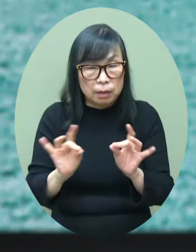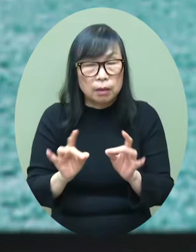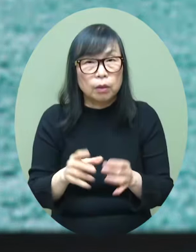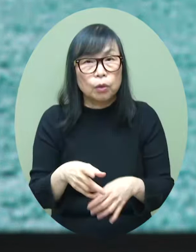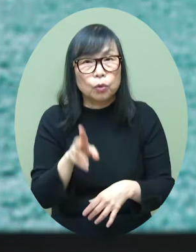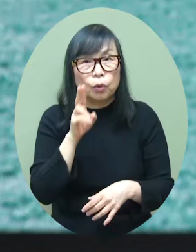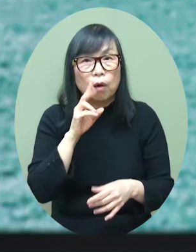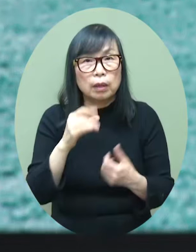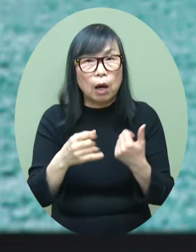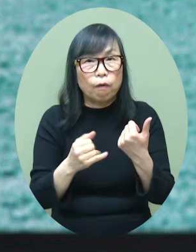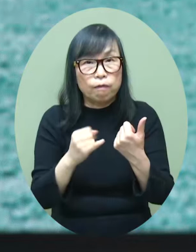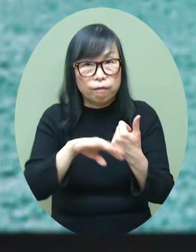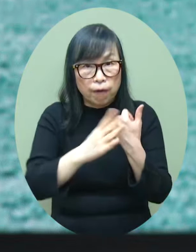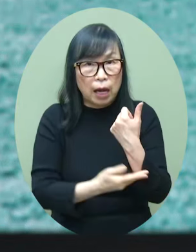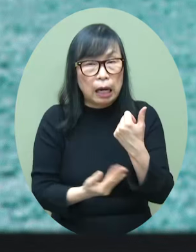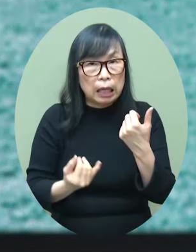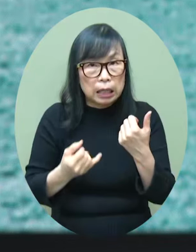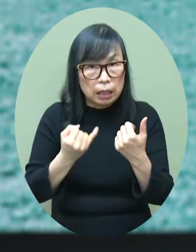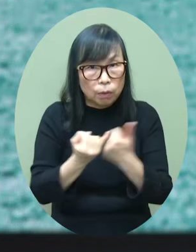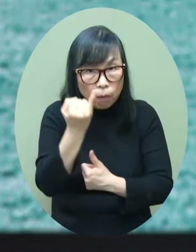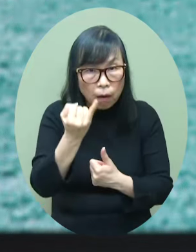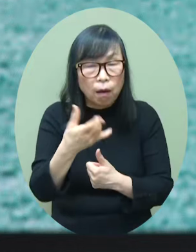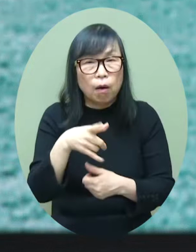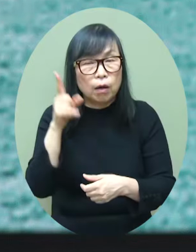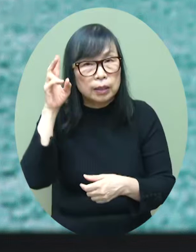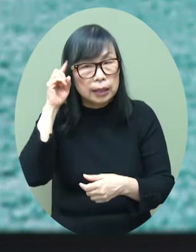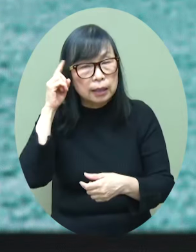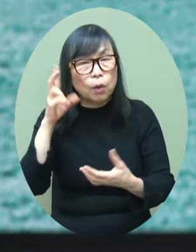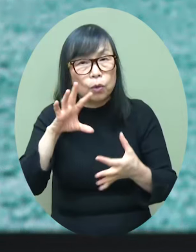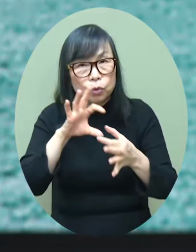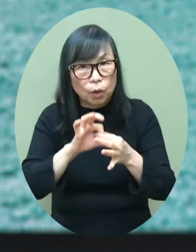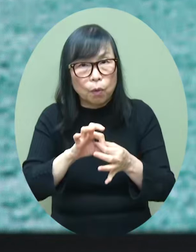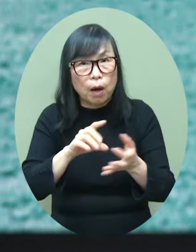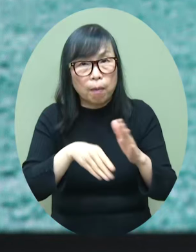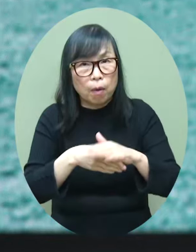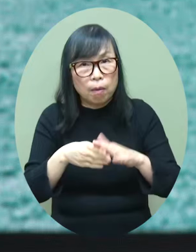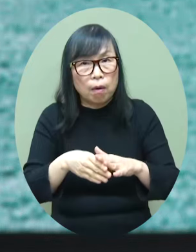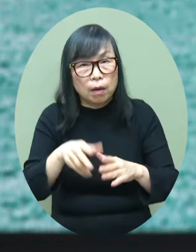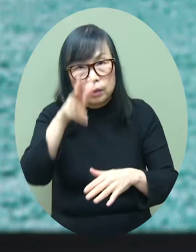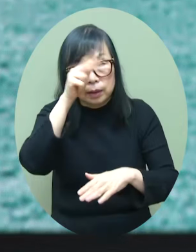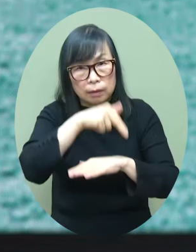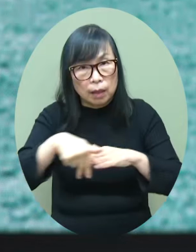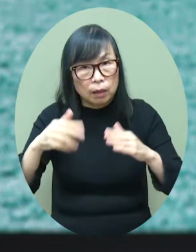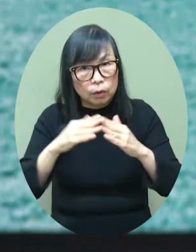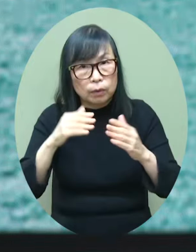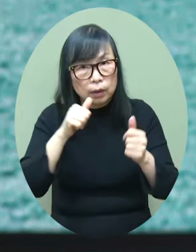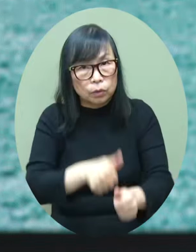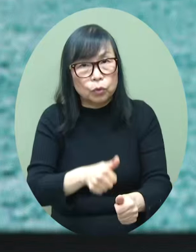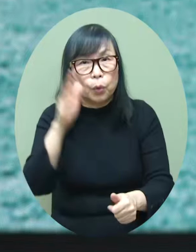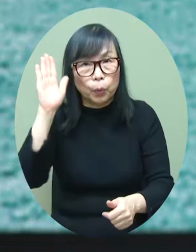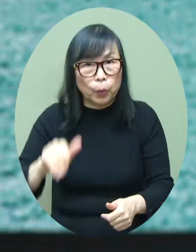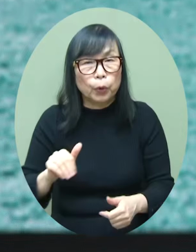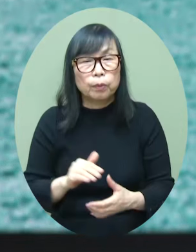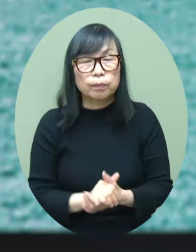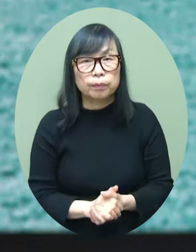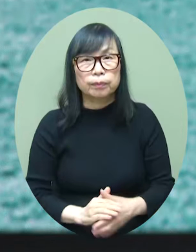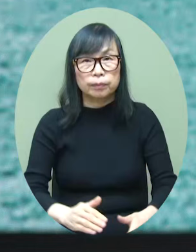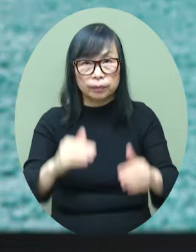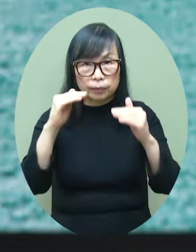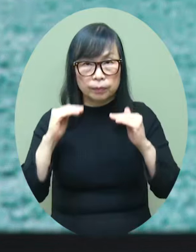有違例嘅情況啦嚇咧，我知道相關嘅部門啊或者係政策局咯。都會跟進的。 下一